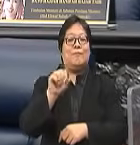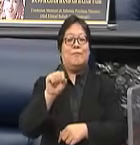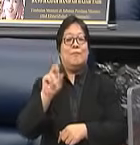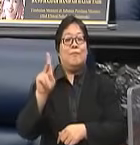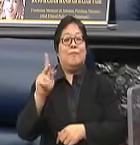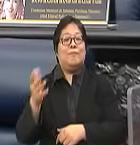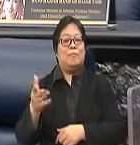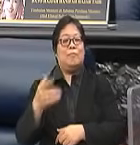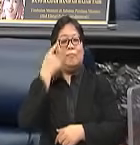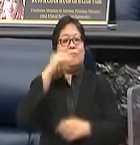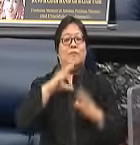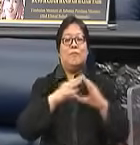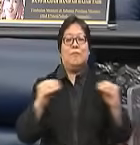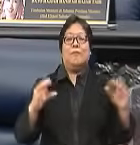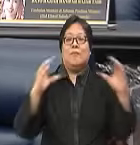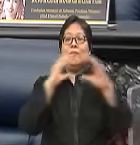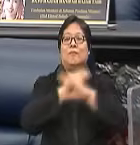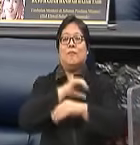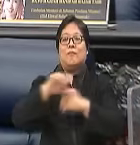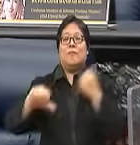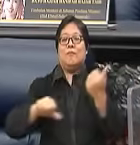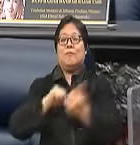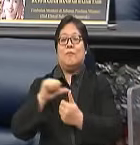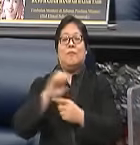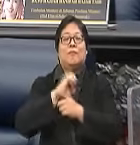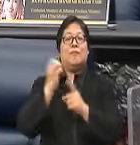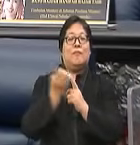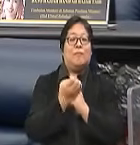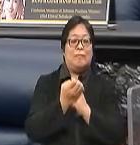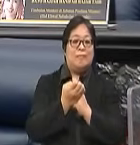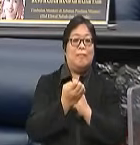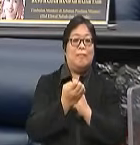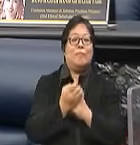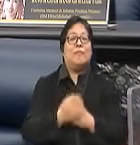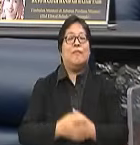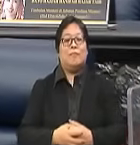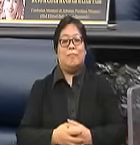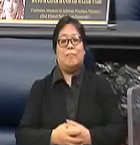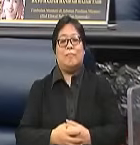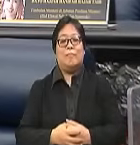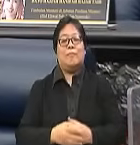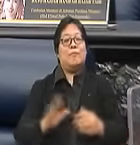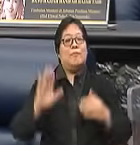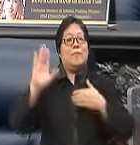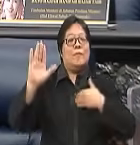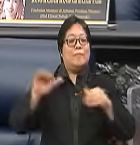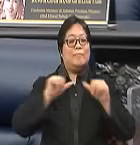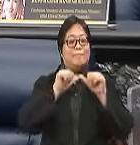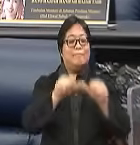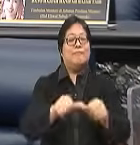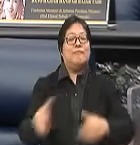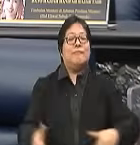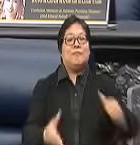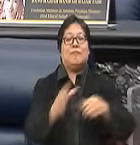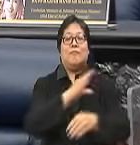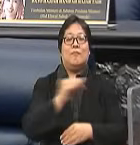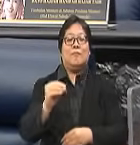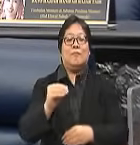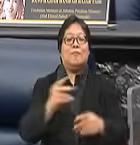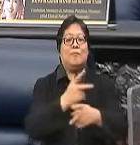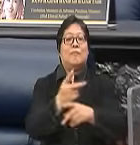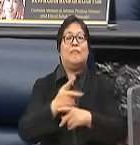bagi menangani cabaran sesuai halamannya persekitaran menjamin kelestarian sungai dan sekaligus